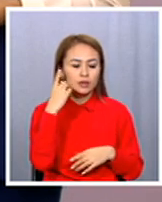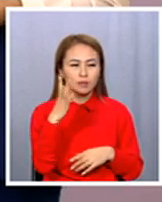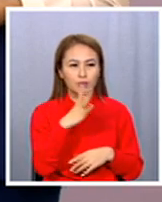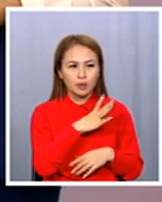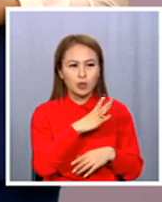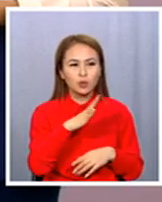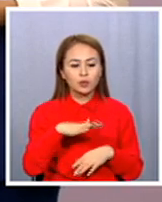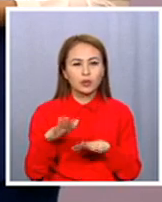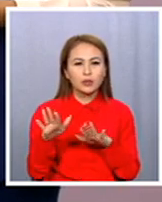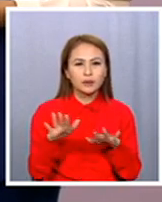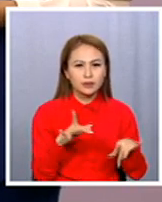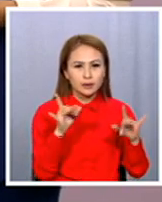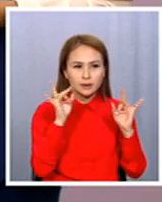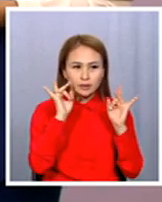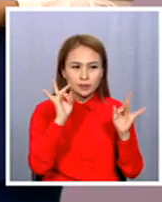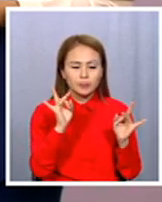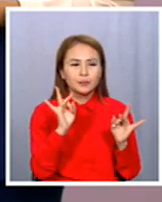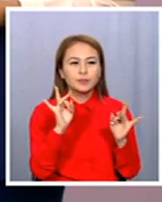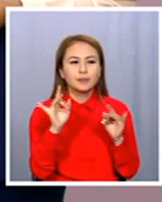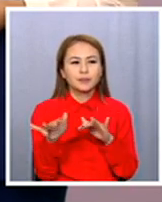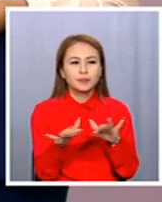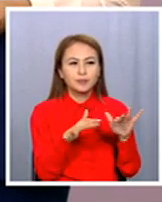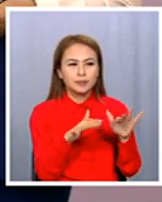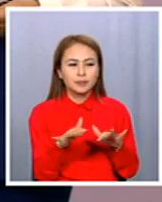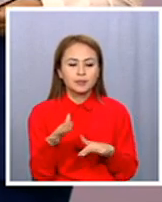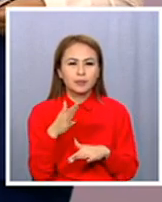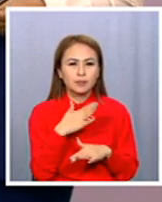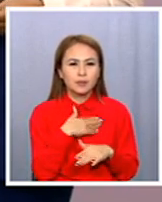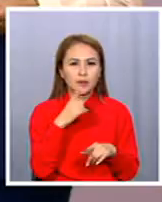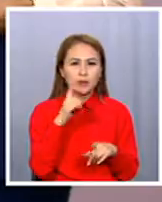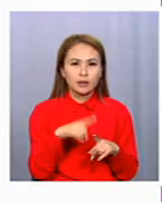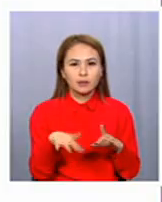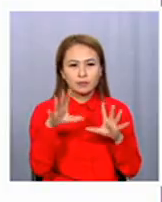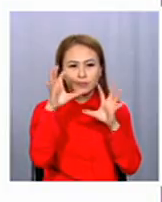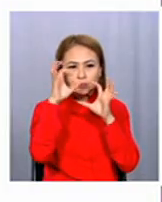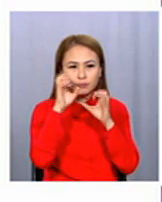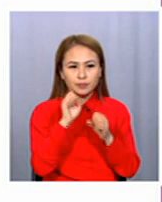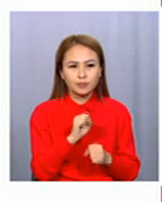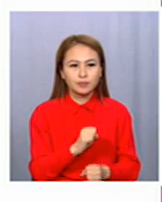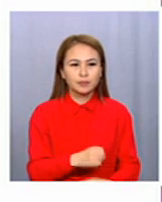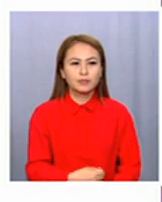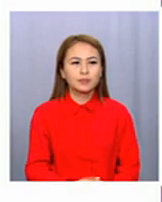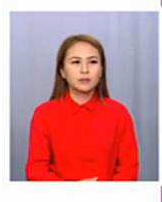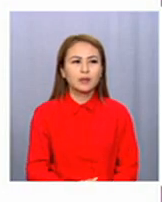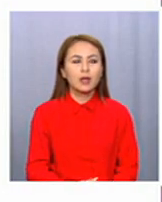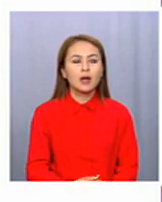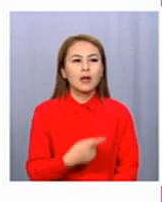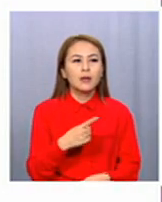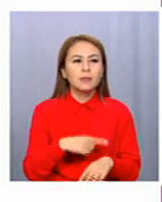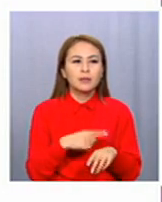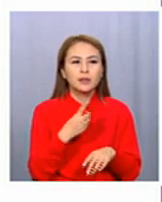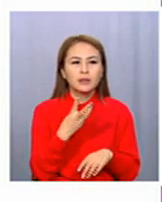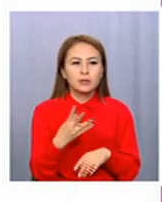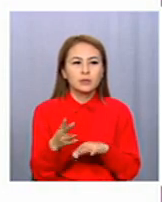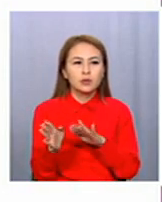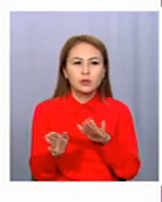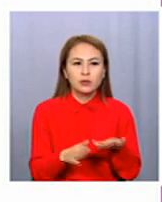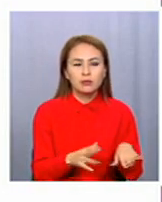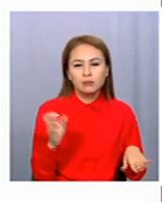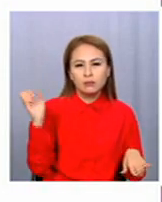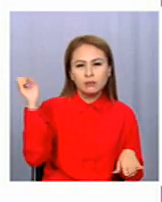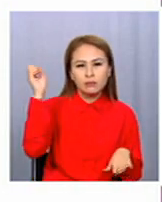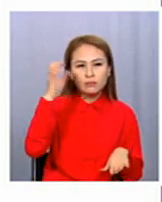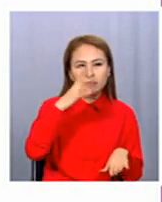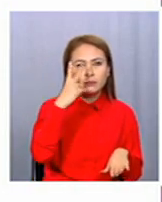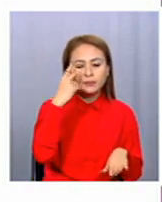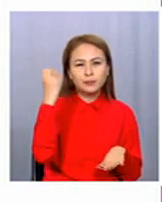Осы дыбыс ырғағының тербеткенімен мен тез ұйықтап қалдым. Бірнеше минуттан кейін көзіме түскен күннің ащы